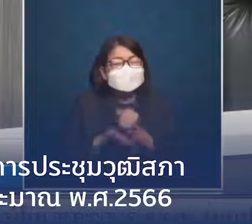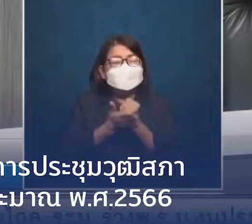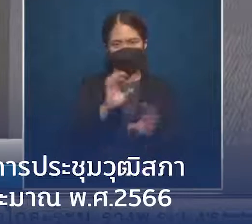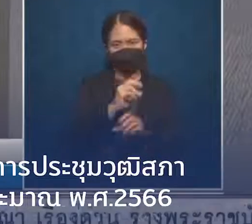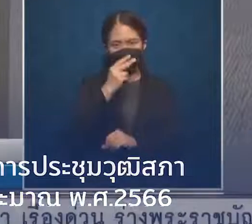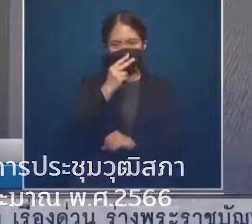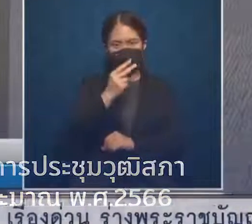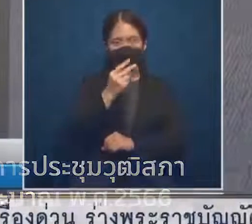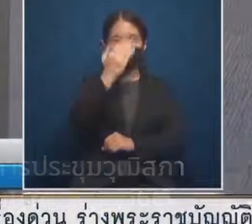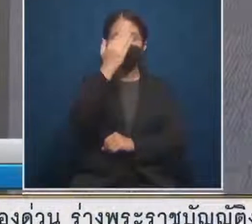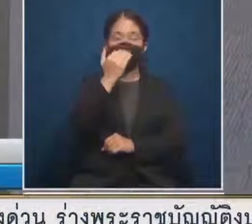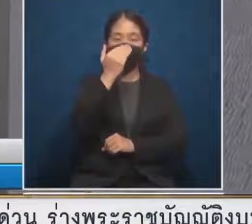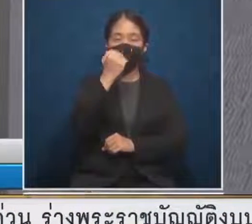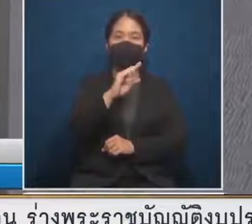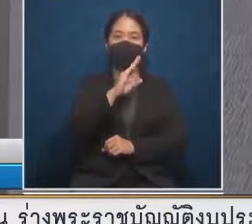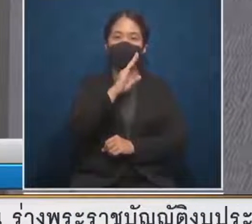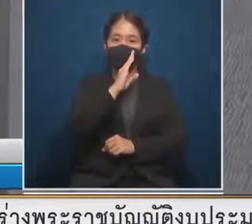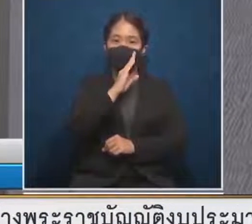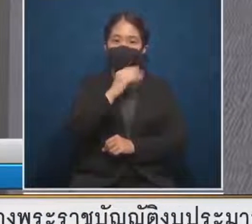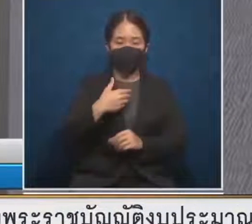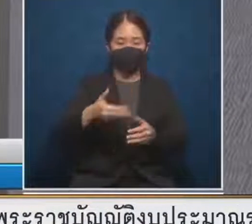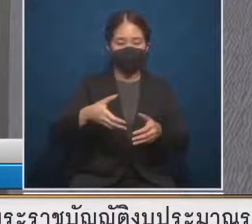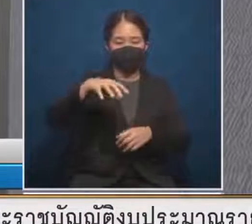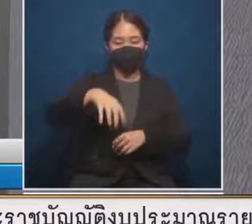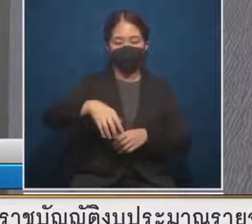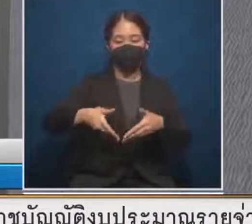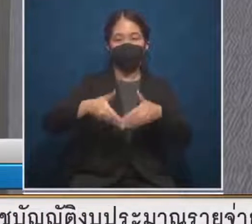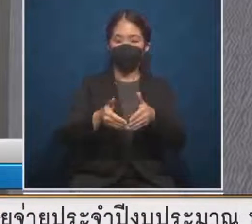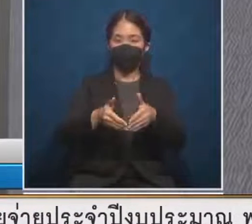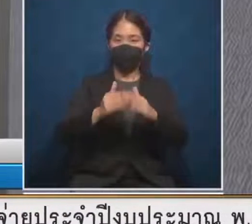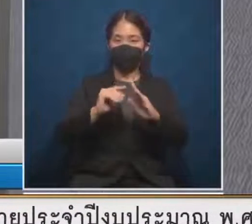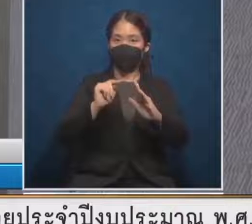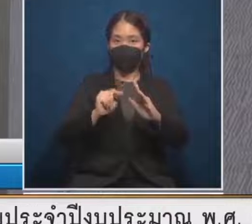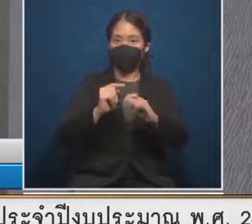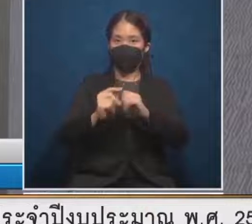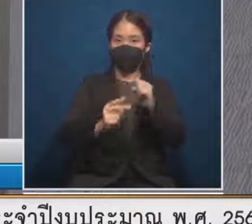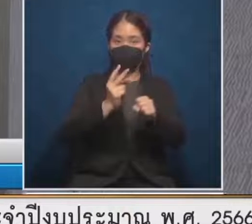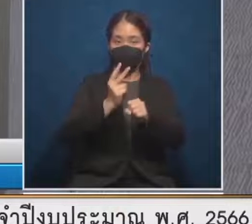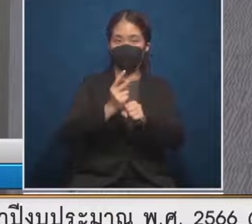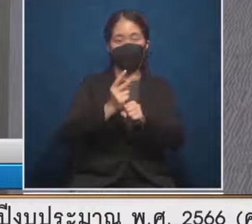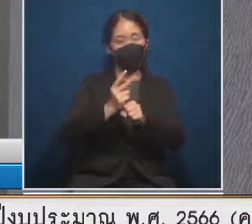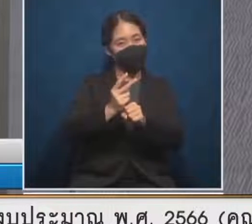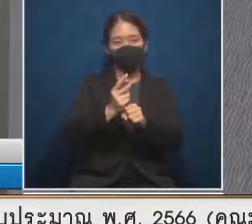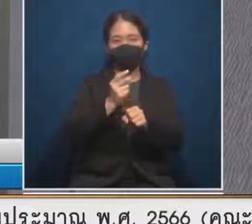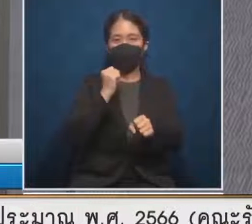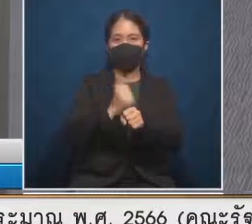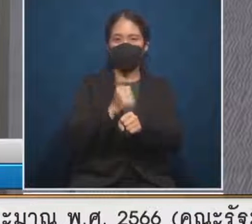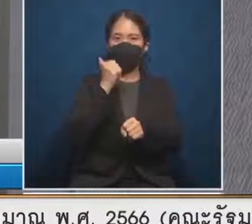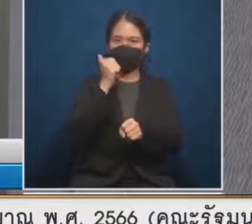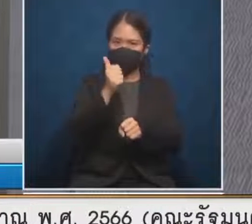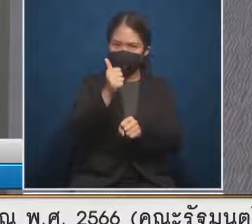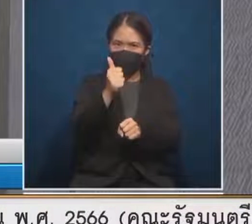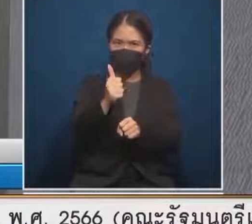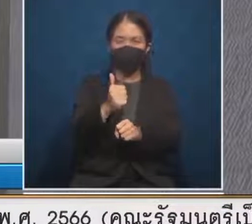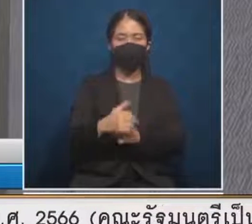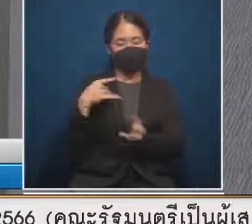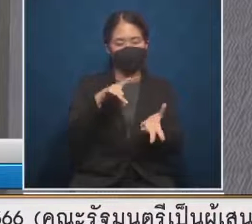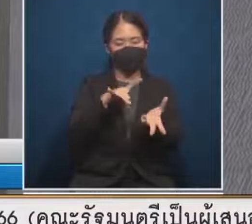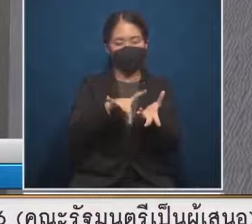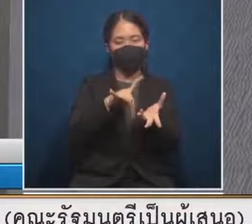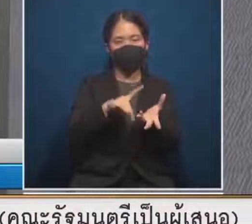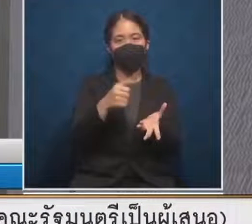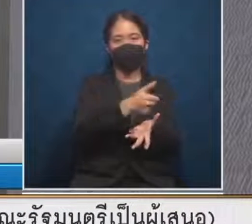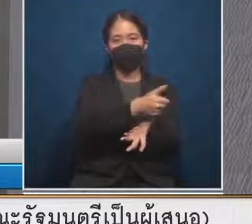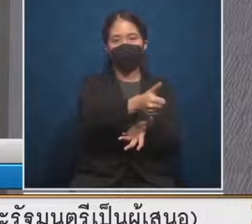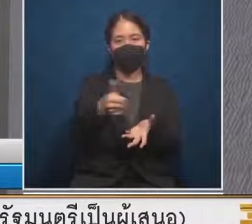จ ในเวลาที่ท่านตั้งองค์กรมาเพียงแค่2ปีท่านทำไมทำถึงได้ถึงขนาดนี้ในเชิงปริมาณและคุณภาพท่